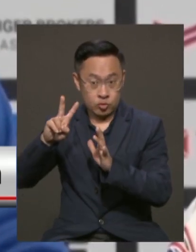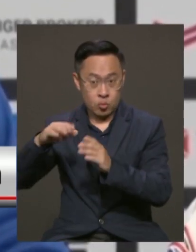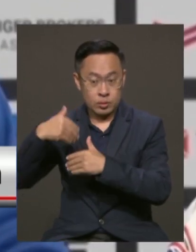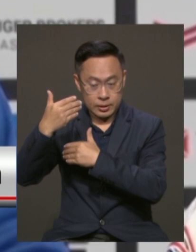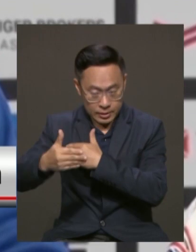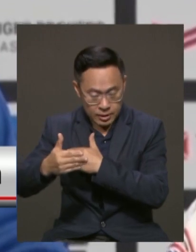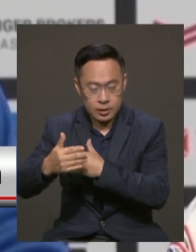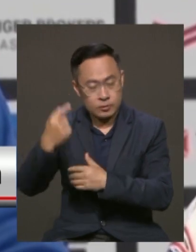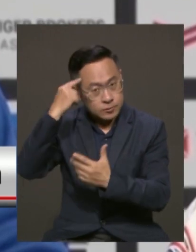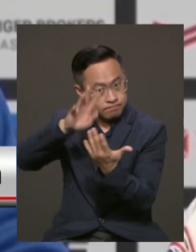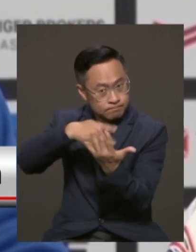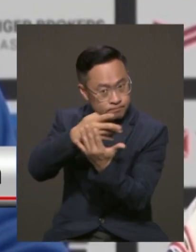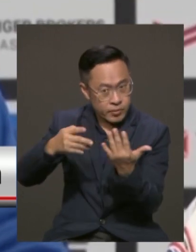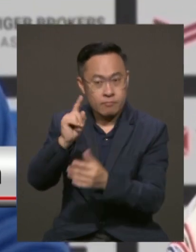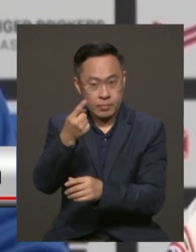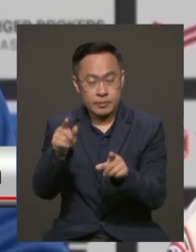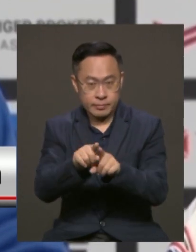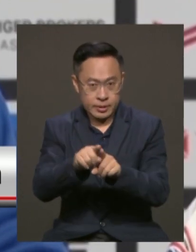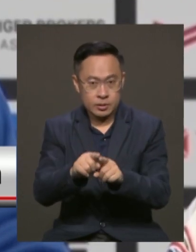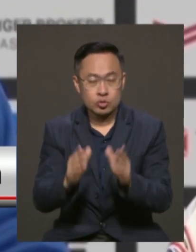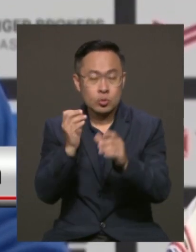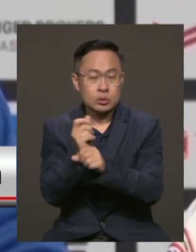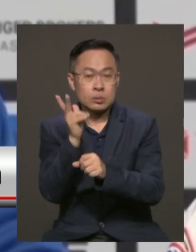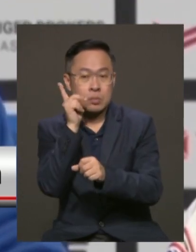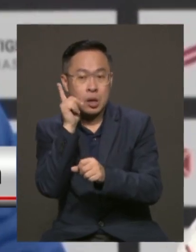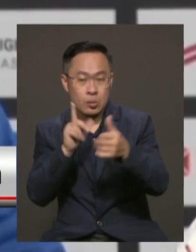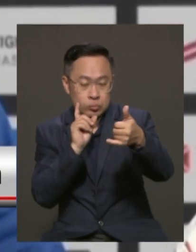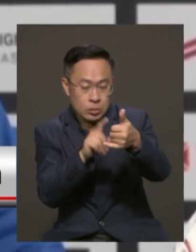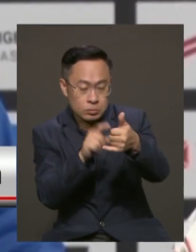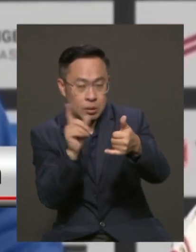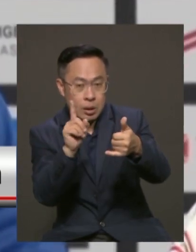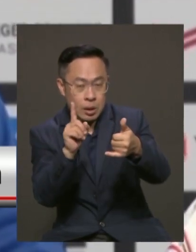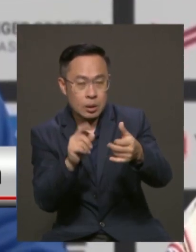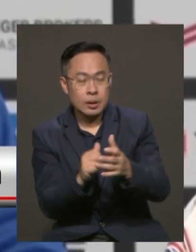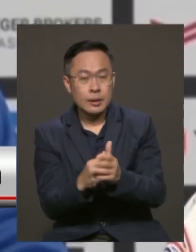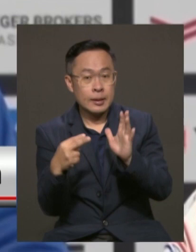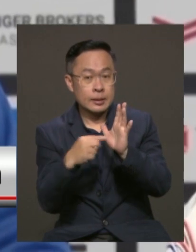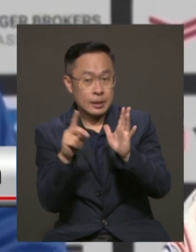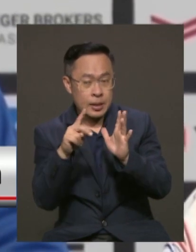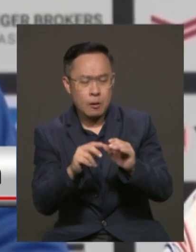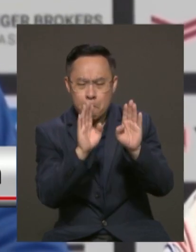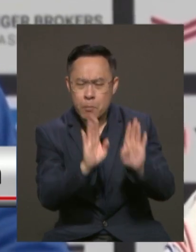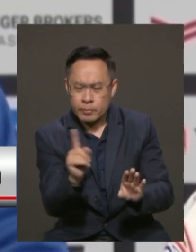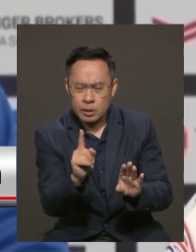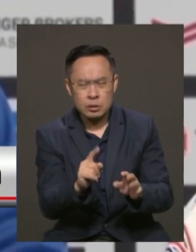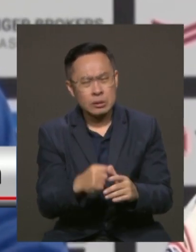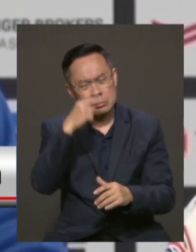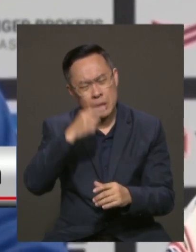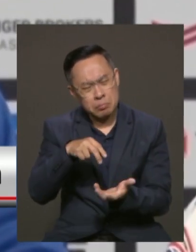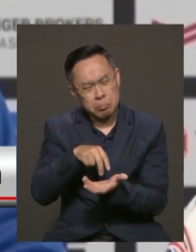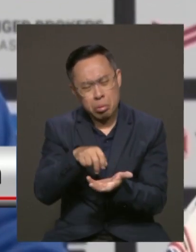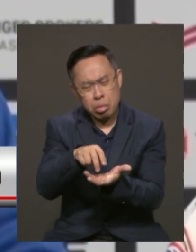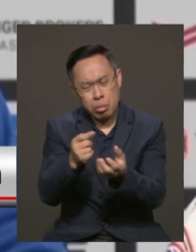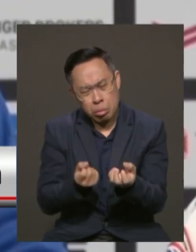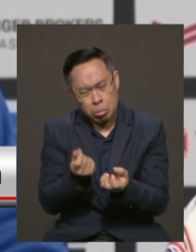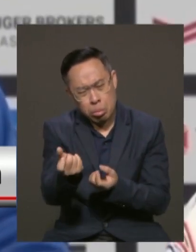มนอกจากนั้นค่ะมาโน่เองก็ยังตอบคำถามผู้สื่อข่าวนะคะว่าในเกมแรกนี้รูปเกมของไทยมันดูอืดๆช้าๆ